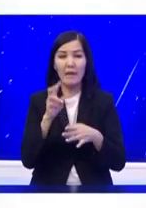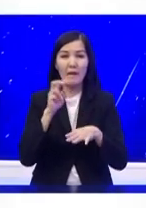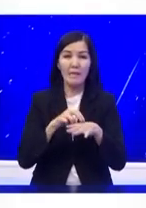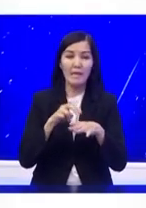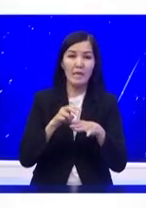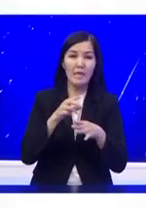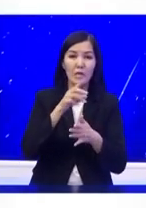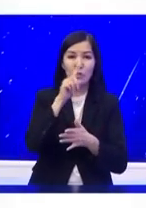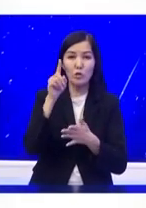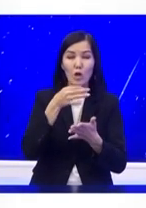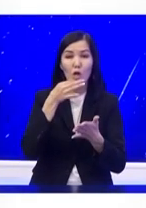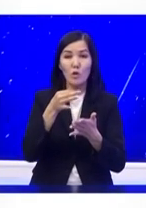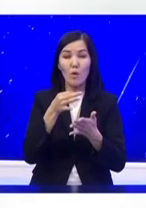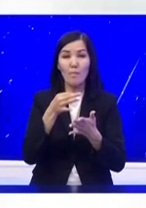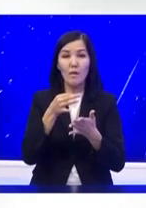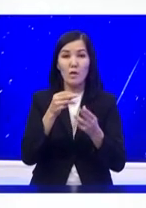жауап қосымшасы жұмыс істеп тұр.